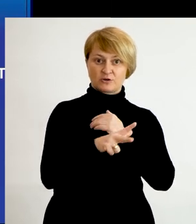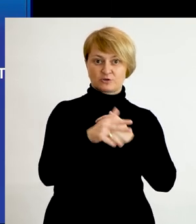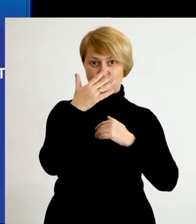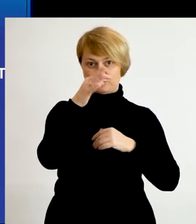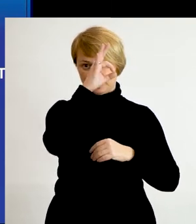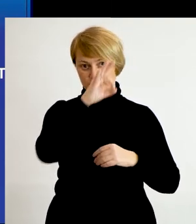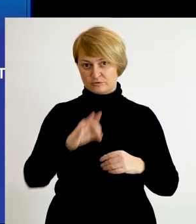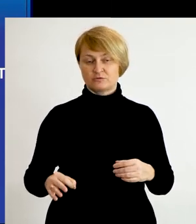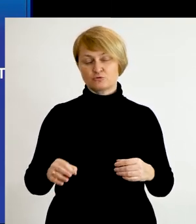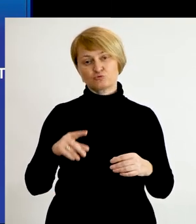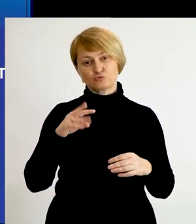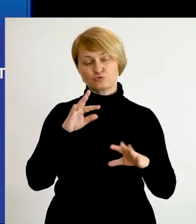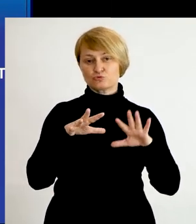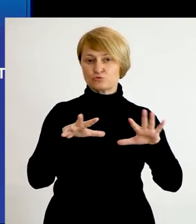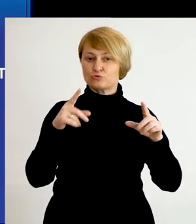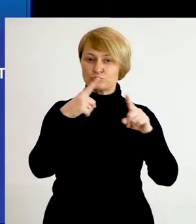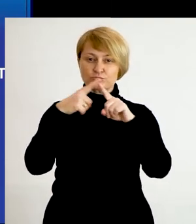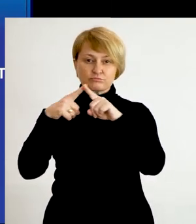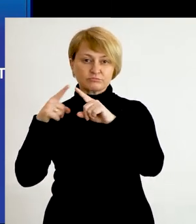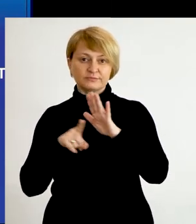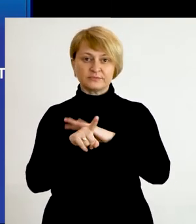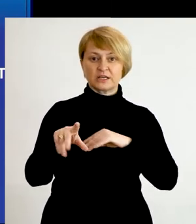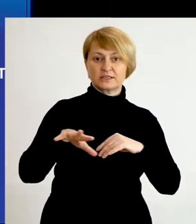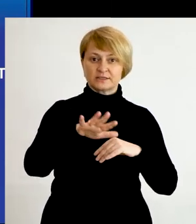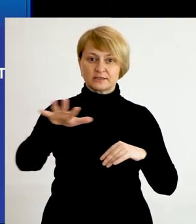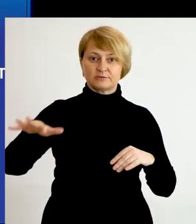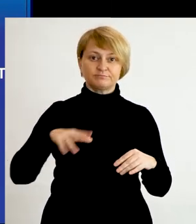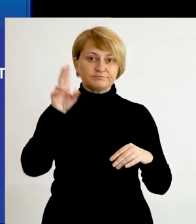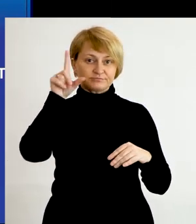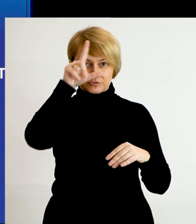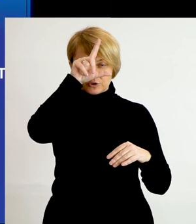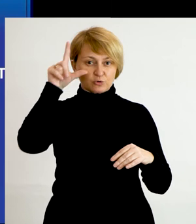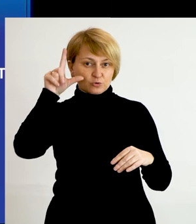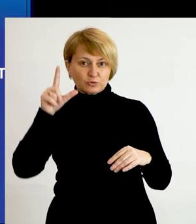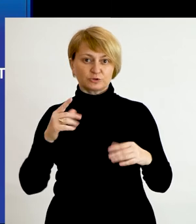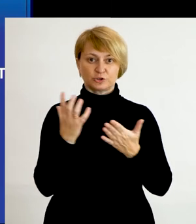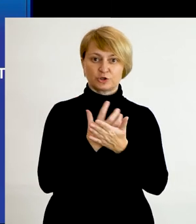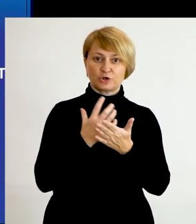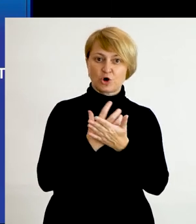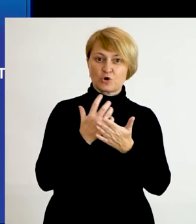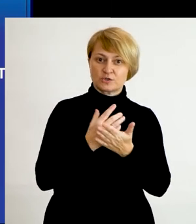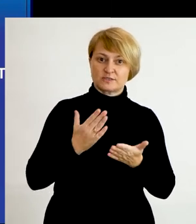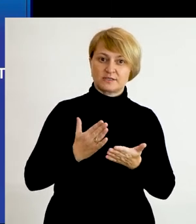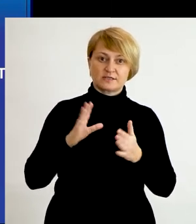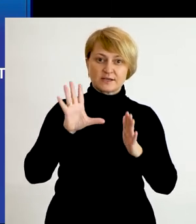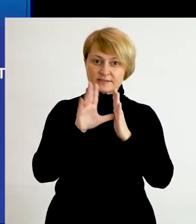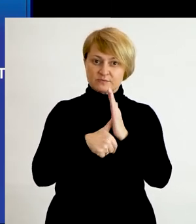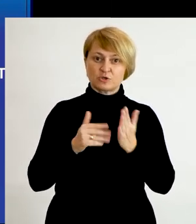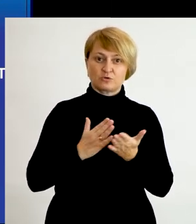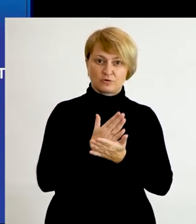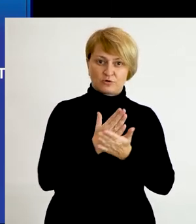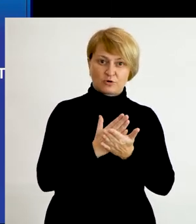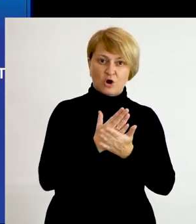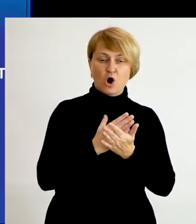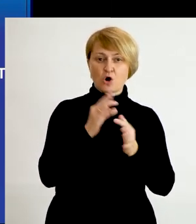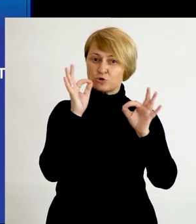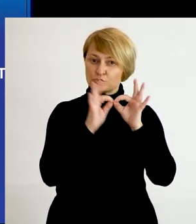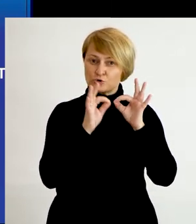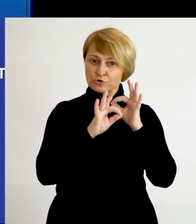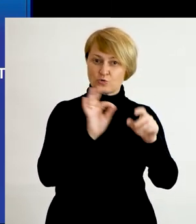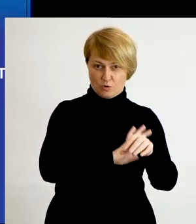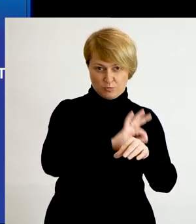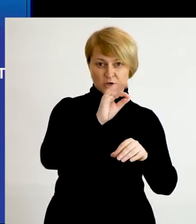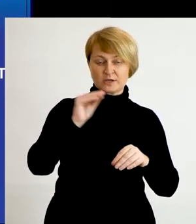na pewno będzie to duża zaleta dla mieszkańców i ułatwienie w korzystaniu z miejskich usług i różnych. Natomiast o szczegółach projektu jeszcze powiemy.